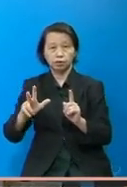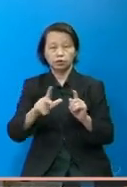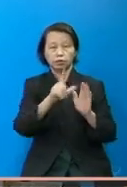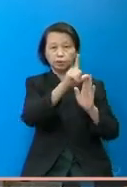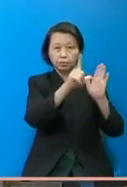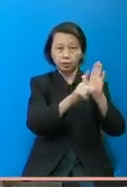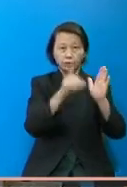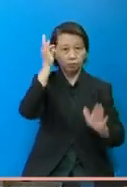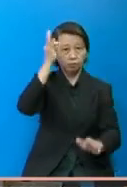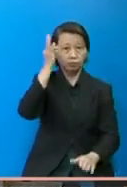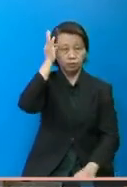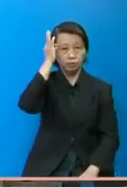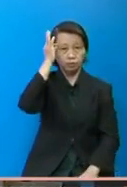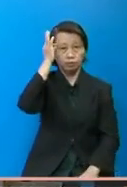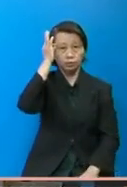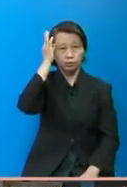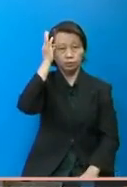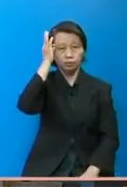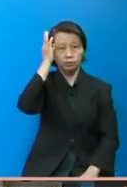Persekutuan.